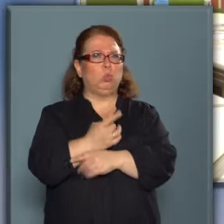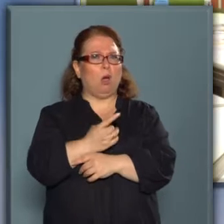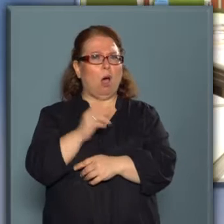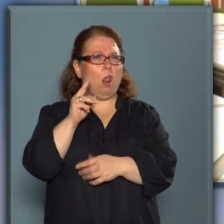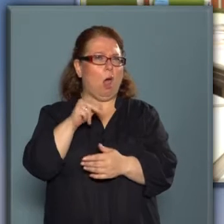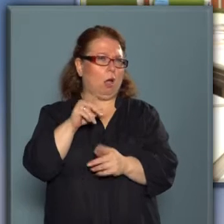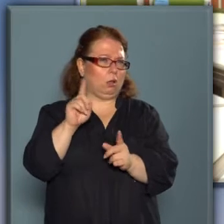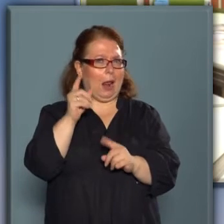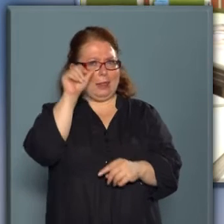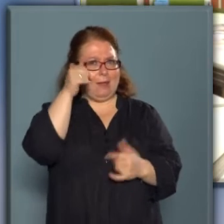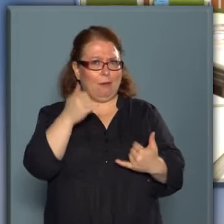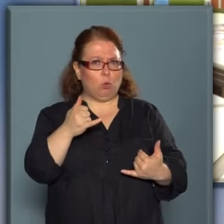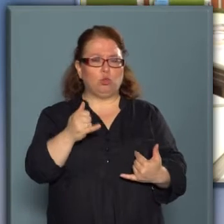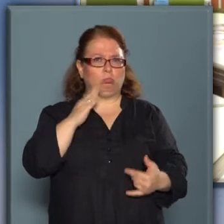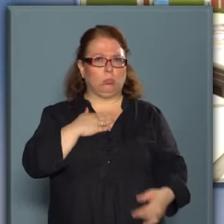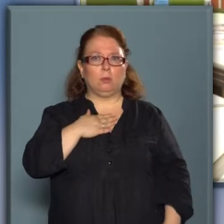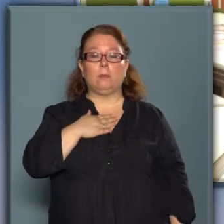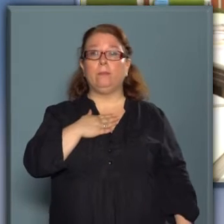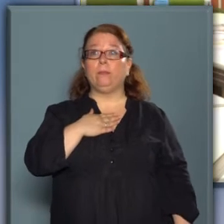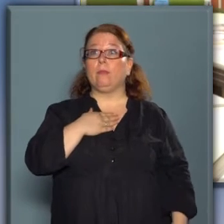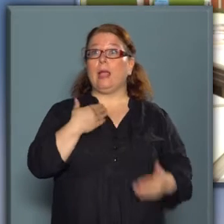neve. Úgyhogy